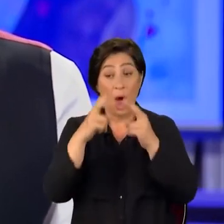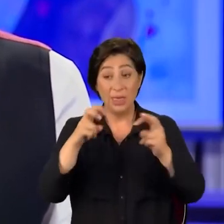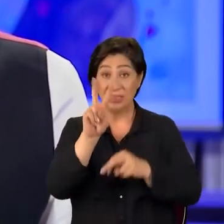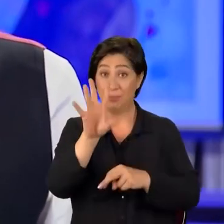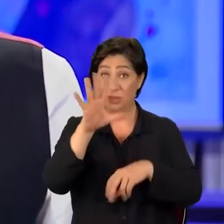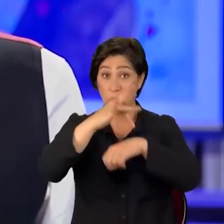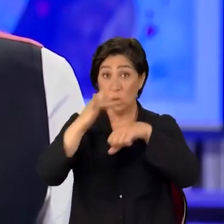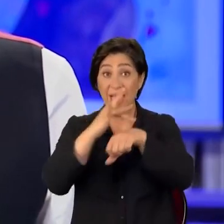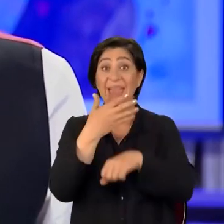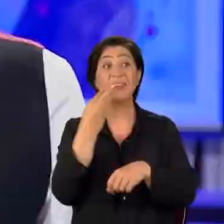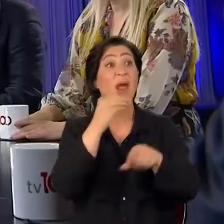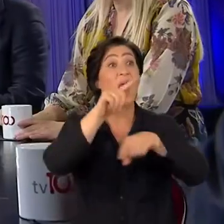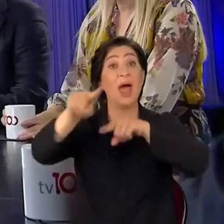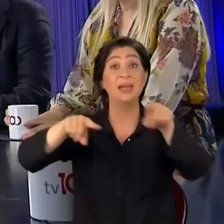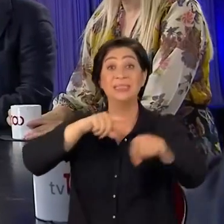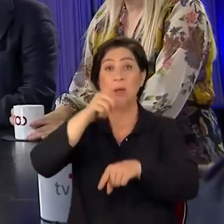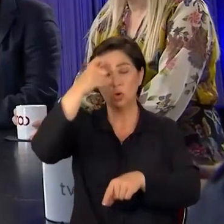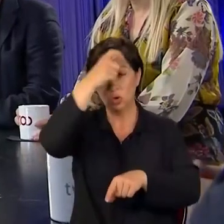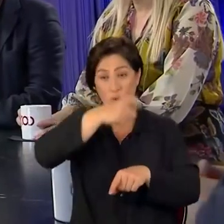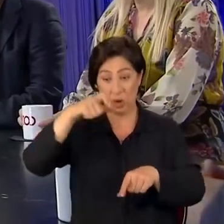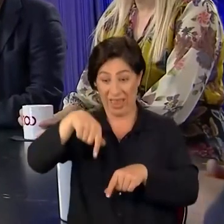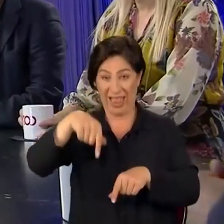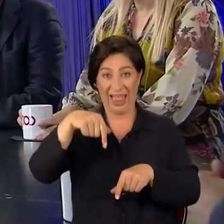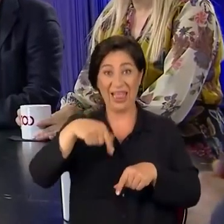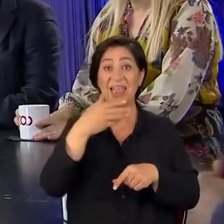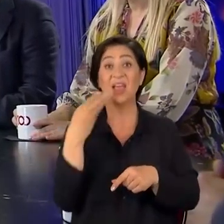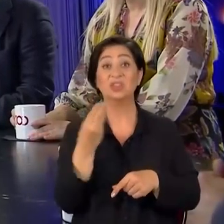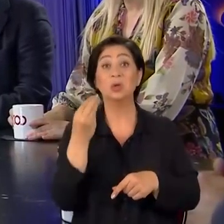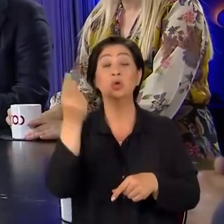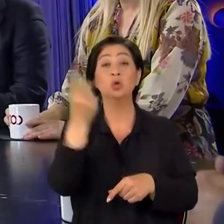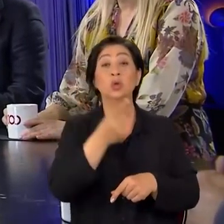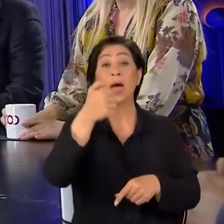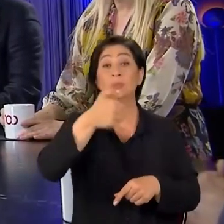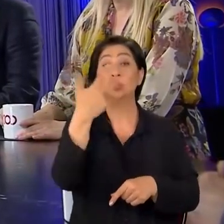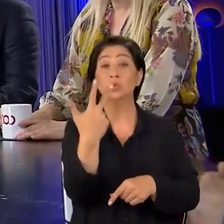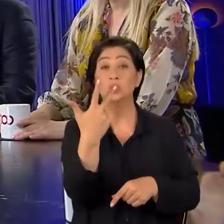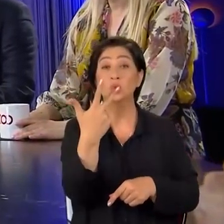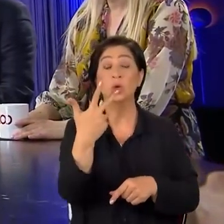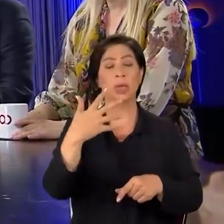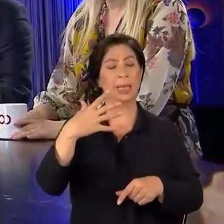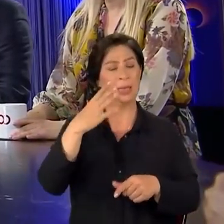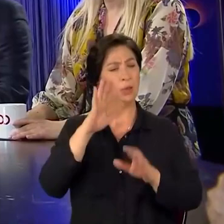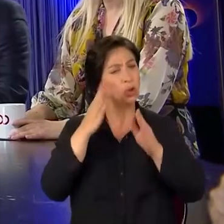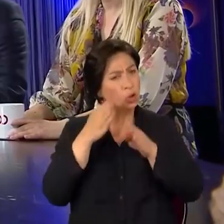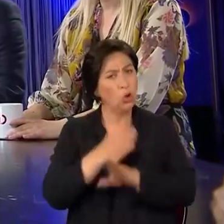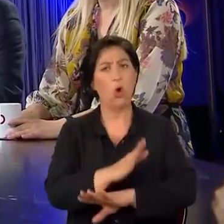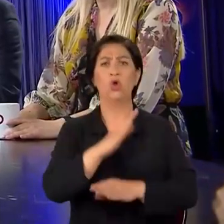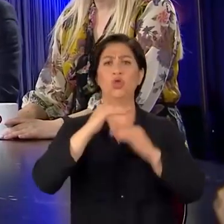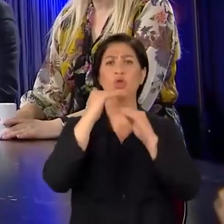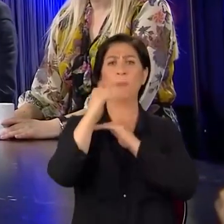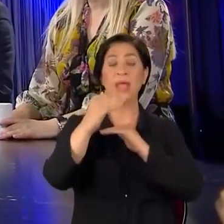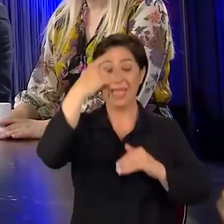25 ülkenin gençleri arasında Türkiye'deki gençlerin %63'ü ideal toplumu,